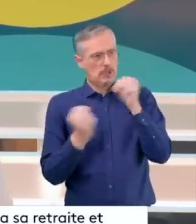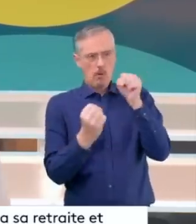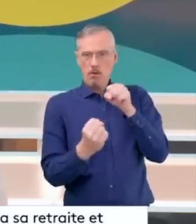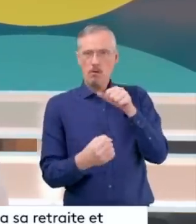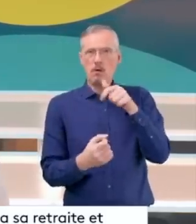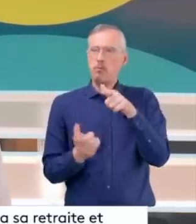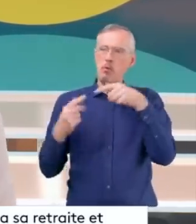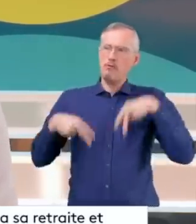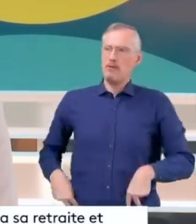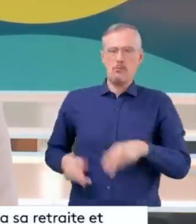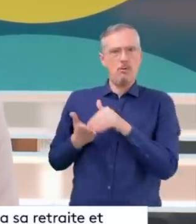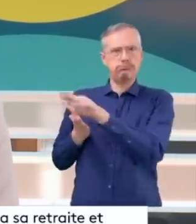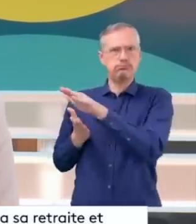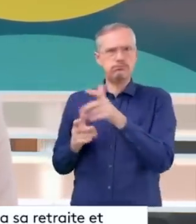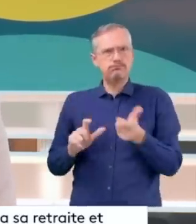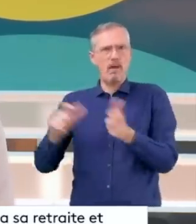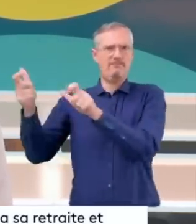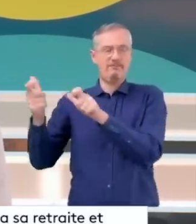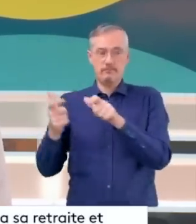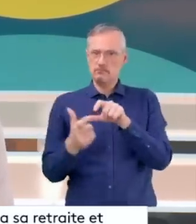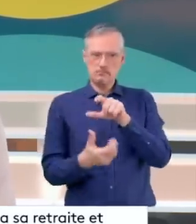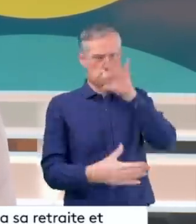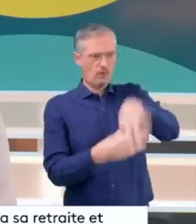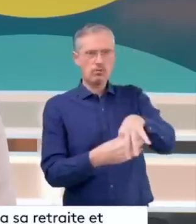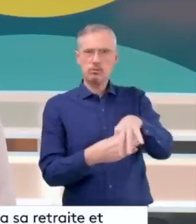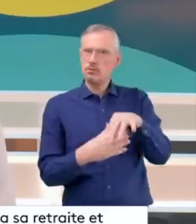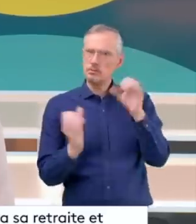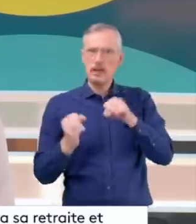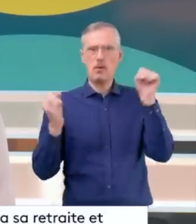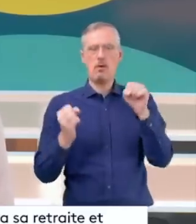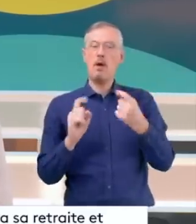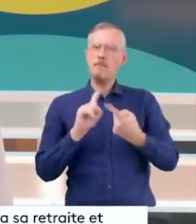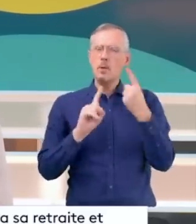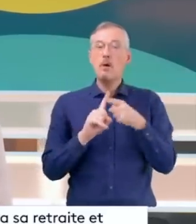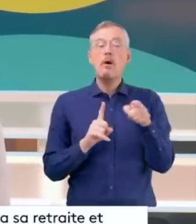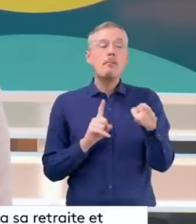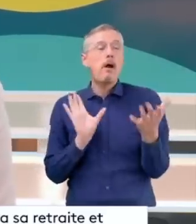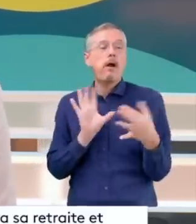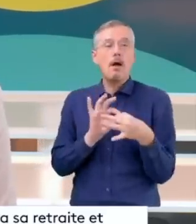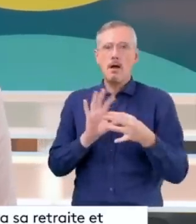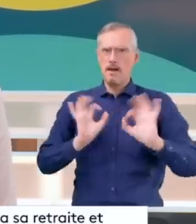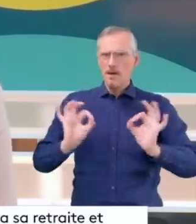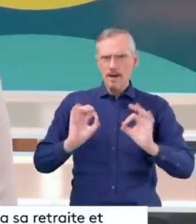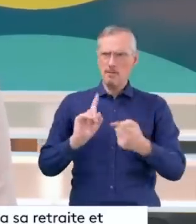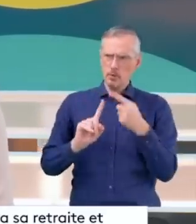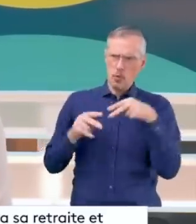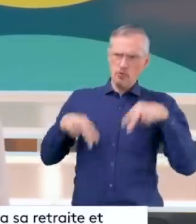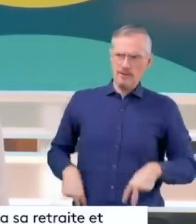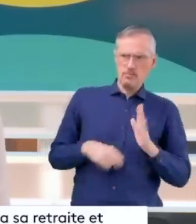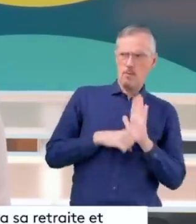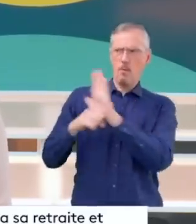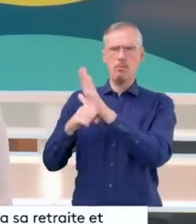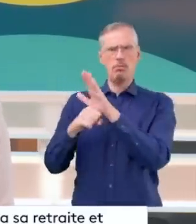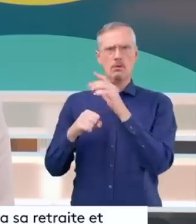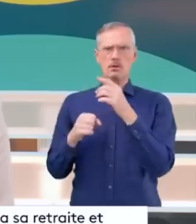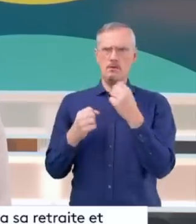monde sait que beaucoup de choses nous opposent. En l'occurrence, oui, nous voulons envoyer un message fort à l'encontre du gouvernement et nous voulons rappeler que cette semaine